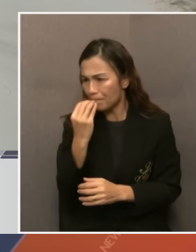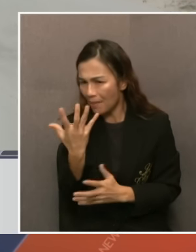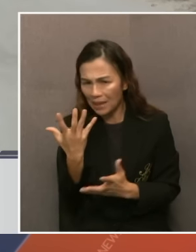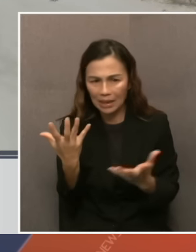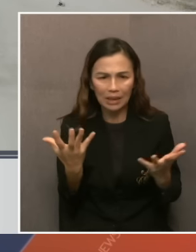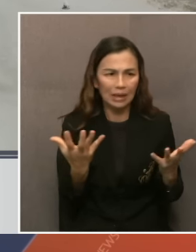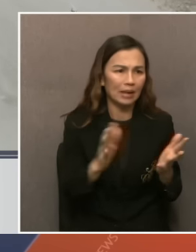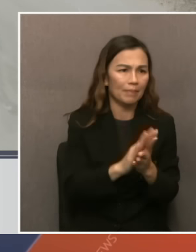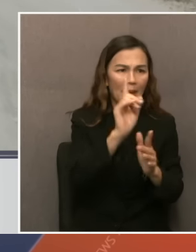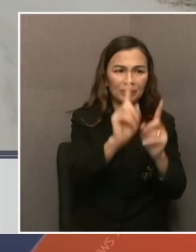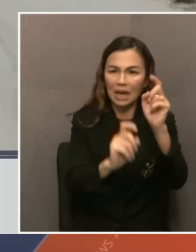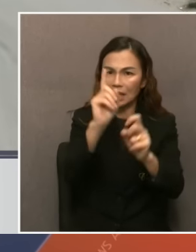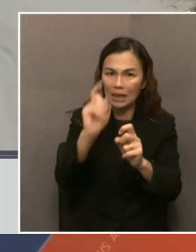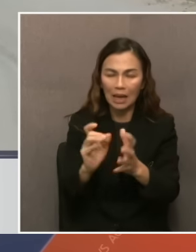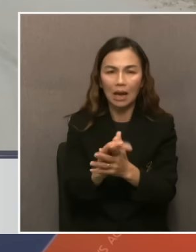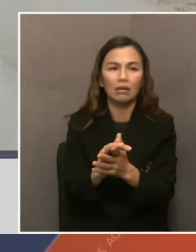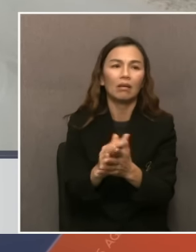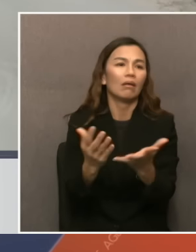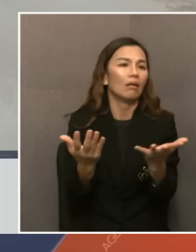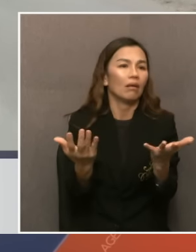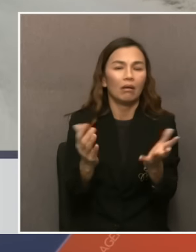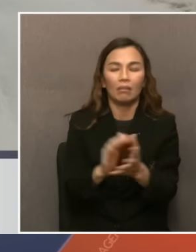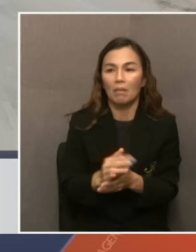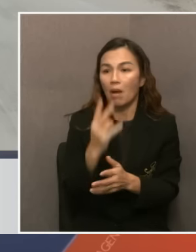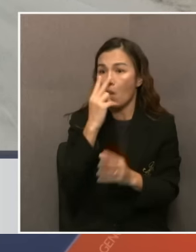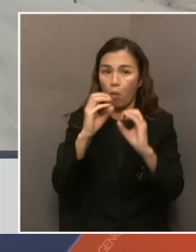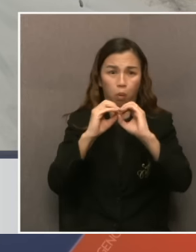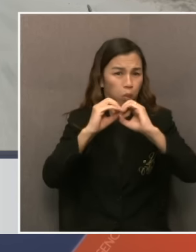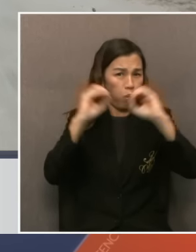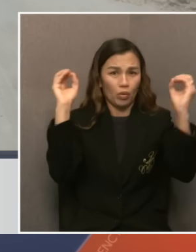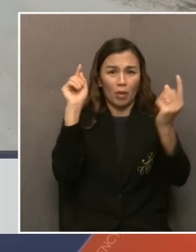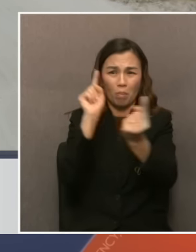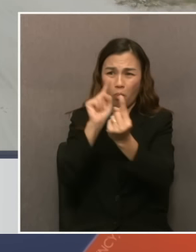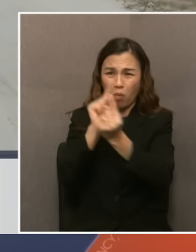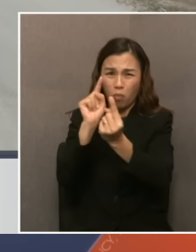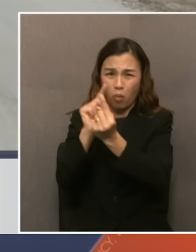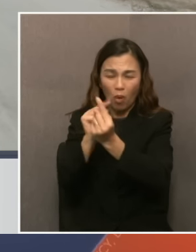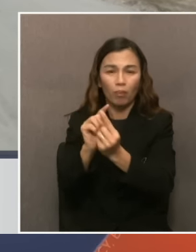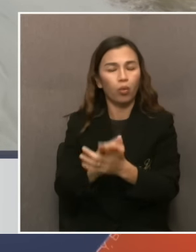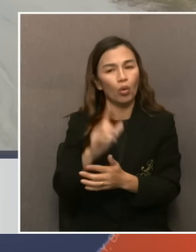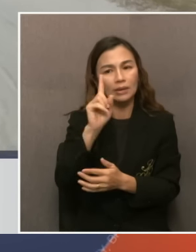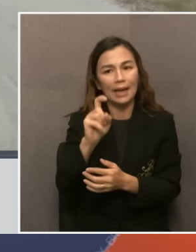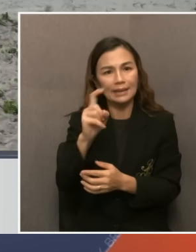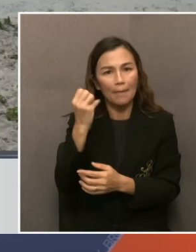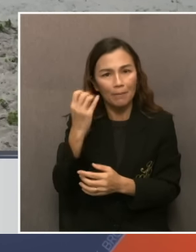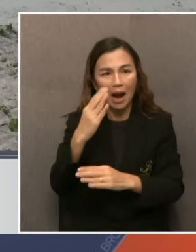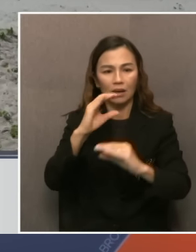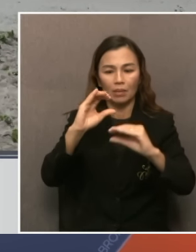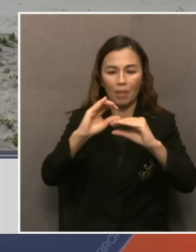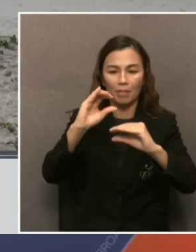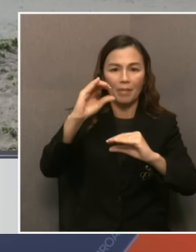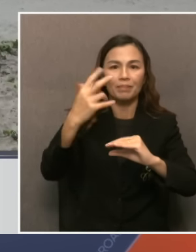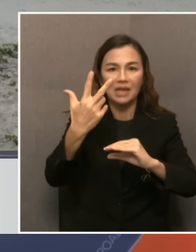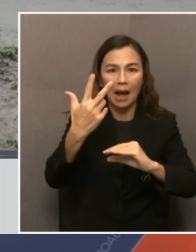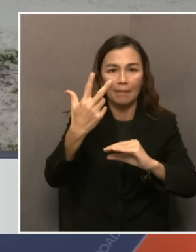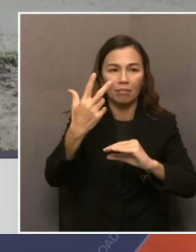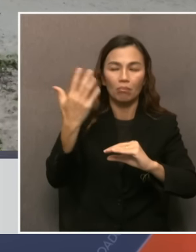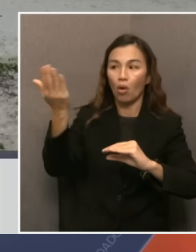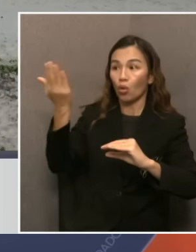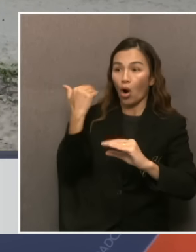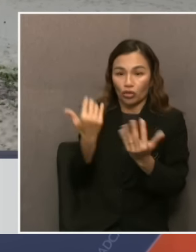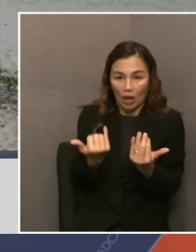ที่เรียกกันว่าไม่เคยเจอฮะมากขึ้น3เท่าเมื่อเทียบกันในอดีต ค่ะอาจารย์คะอย่างที่อาจ